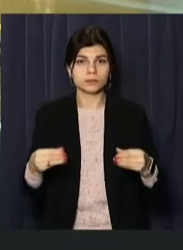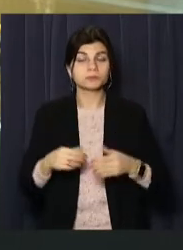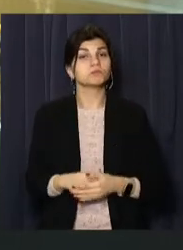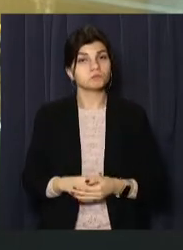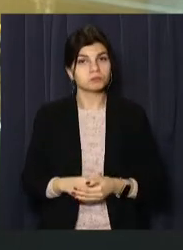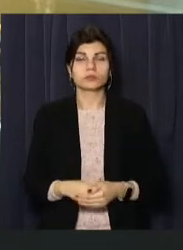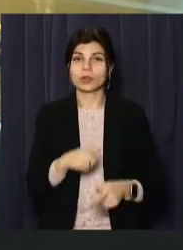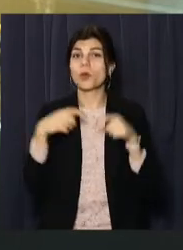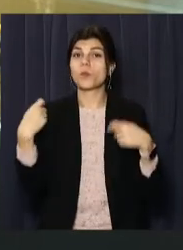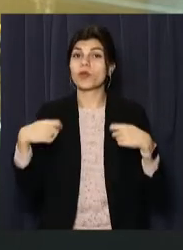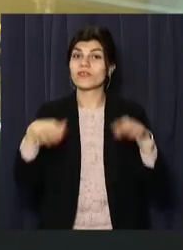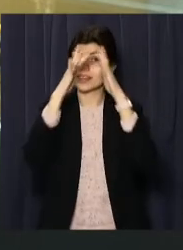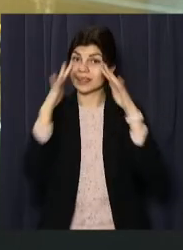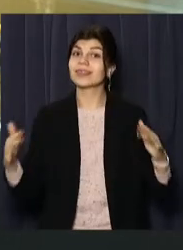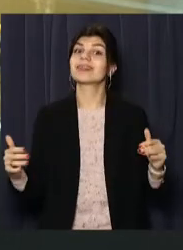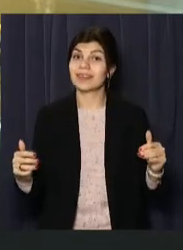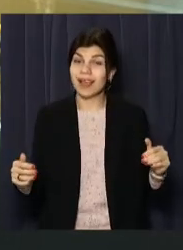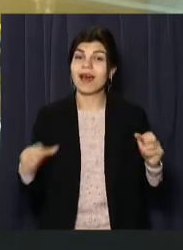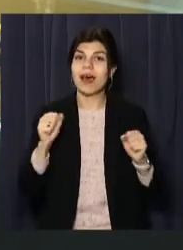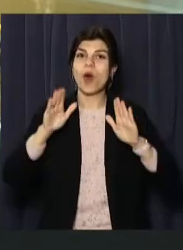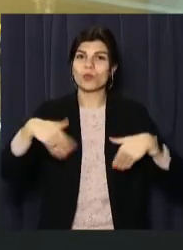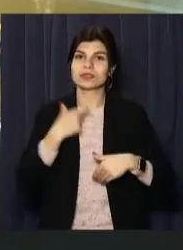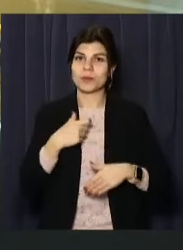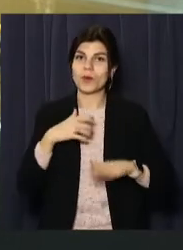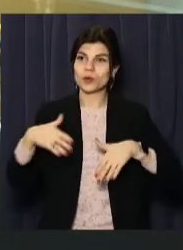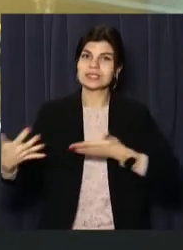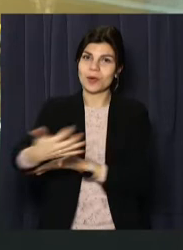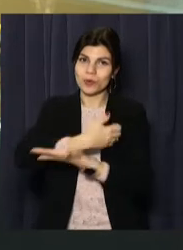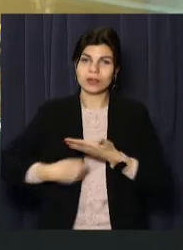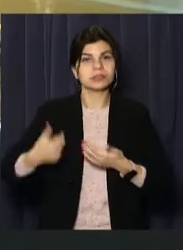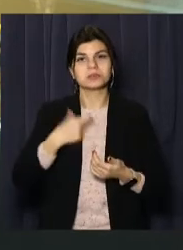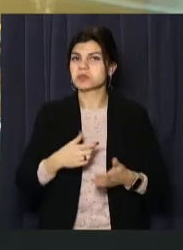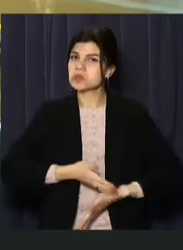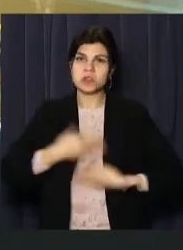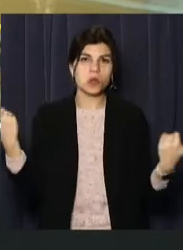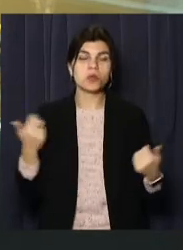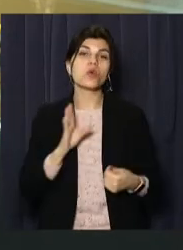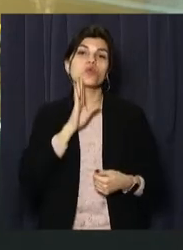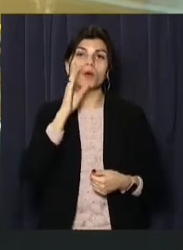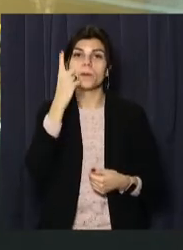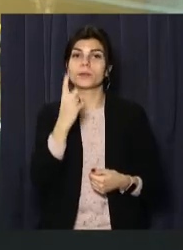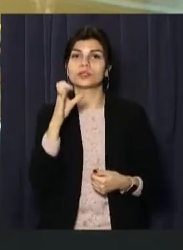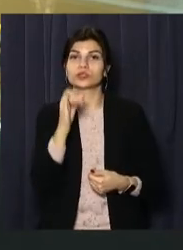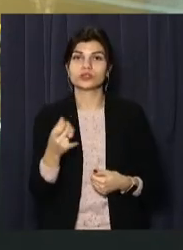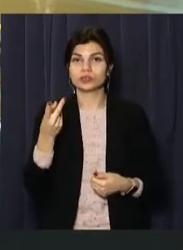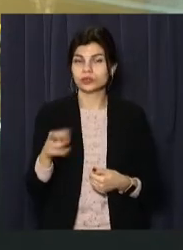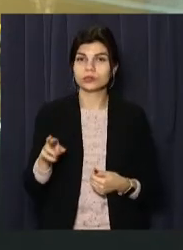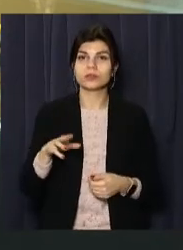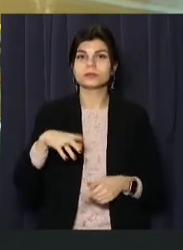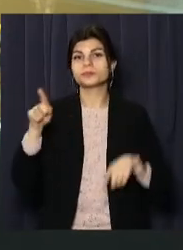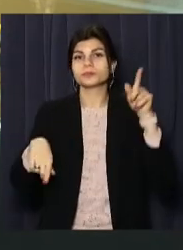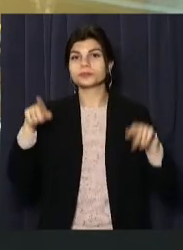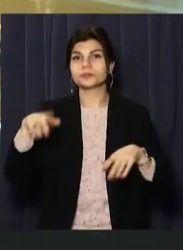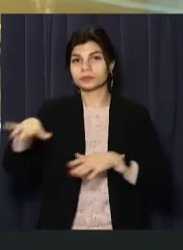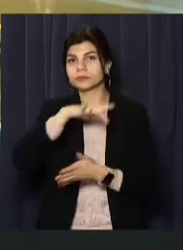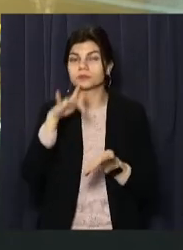Продавати ялинки продавали, а от прибрати після себе не захотіли. Традиційно на ранок 1 січня деінде на вулицях